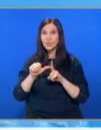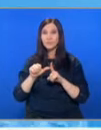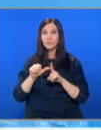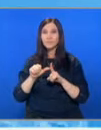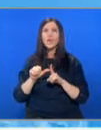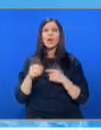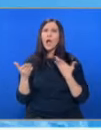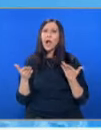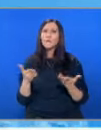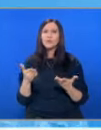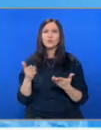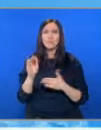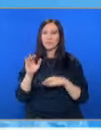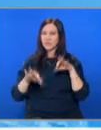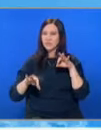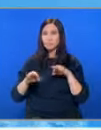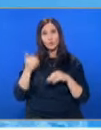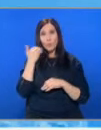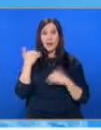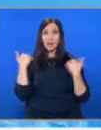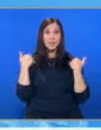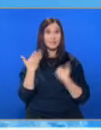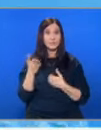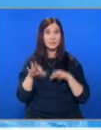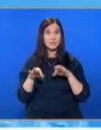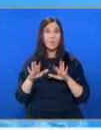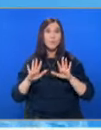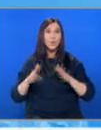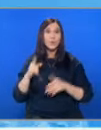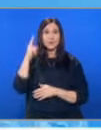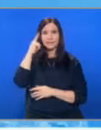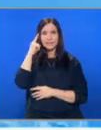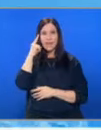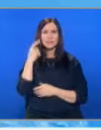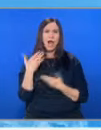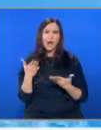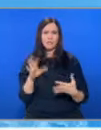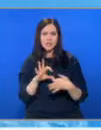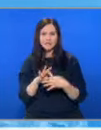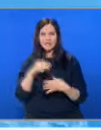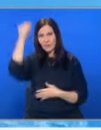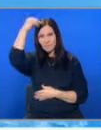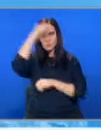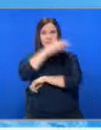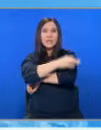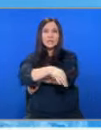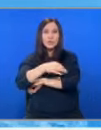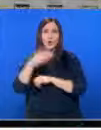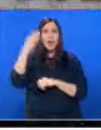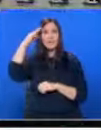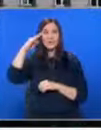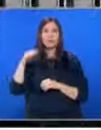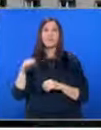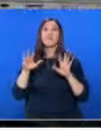впрочем, каквито и да са изборите, е добре кандидатите в тези избори поне да знаят с какво свързва българската история датата 9